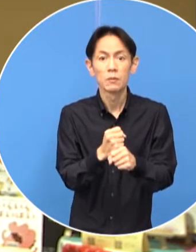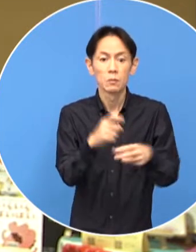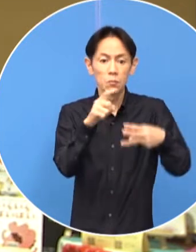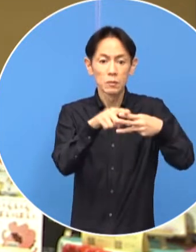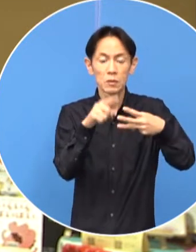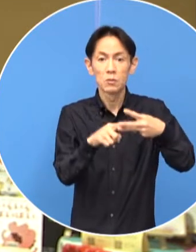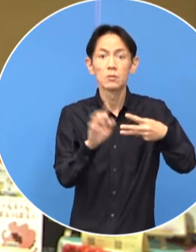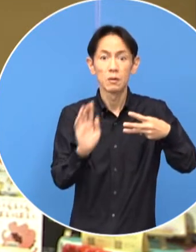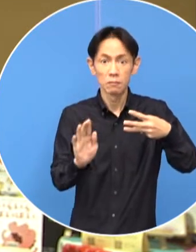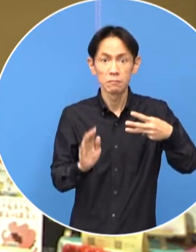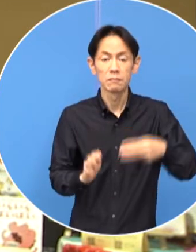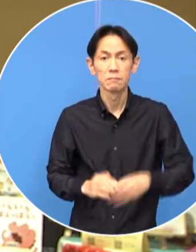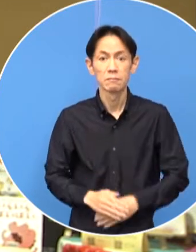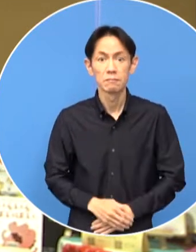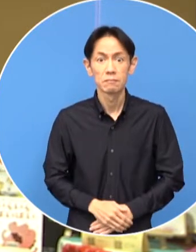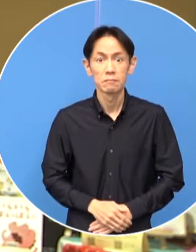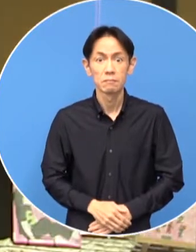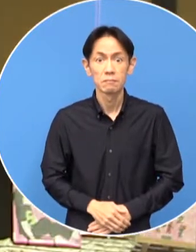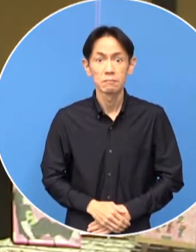やっていきます。